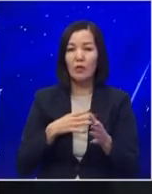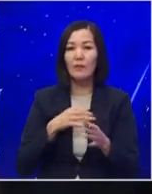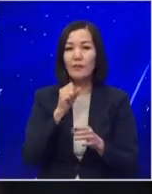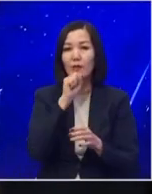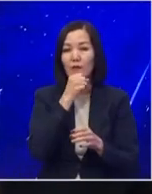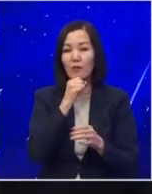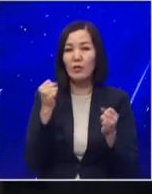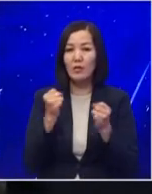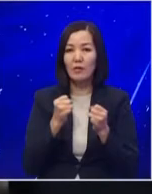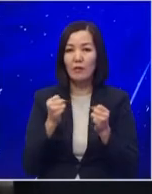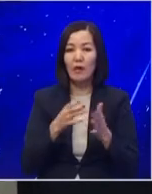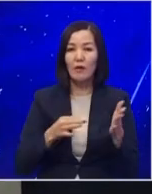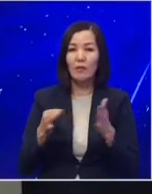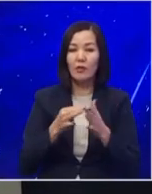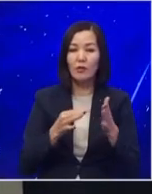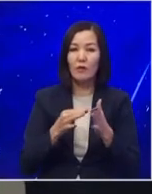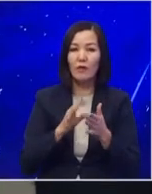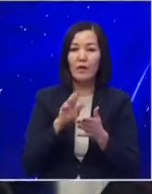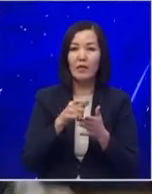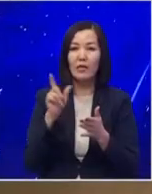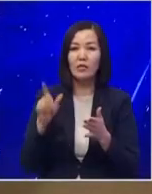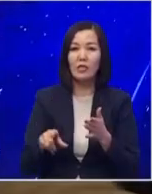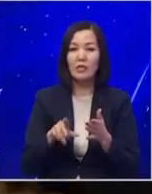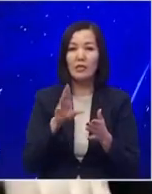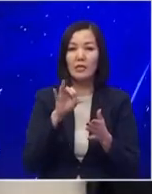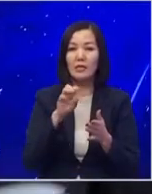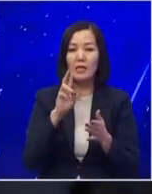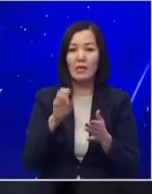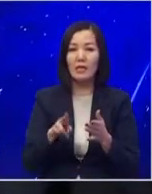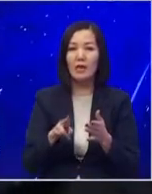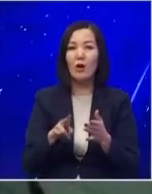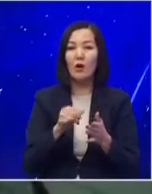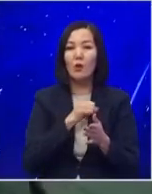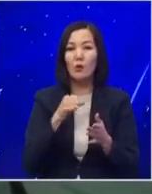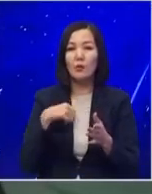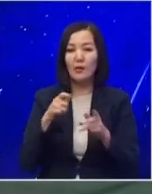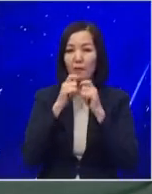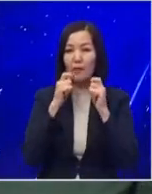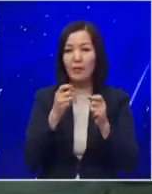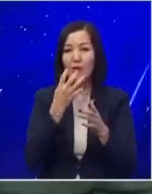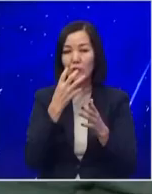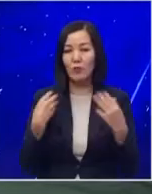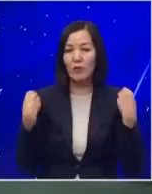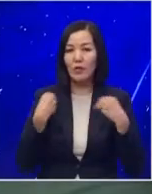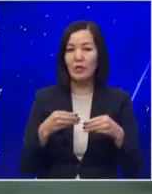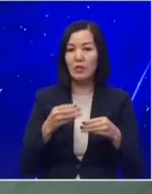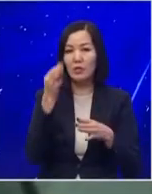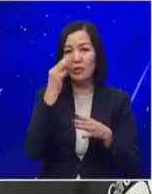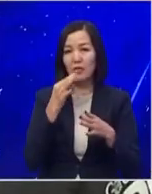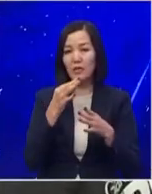выступил начальник областного департамента полиции серии кулибаев к слову он также подарил детям теплую одежду и новогодние